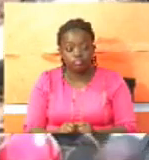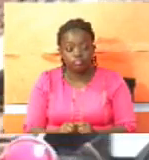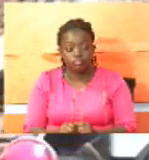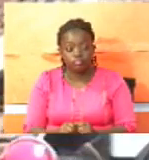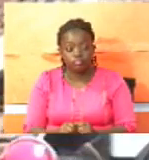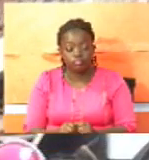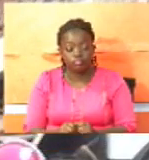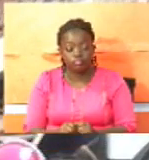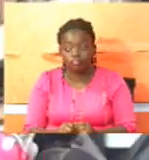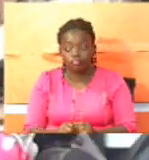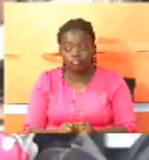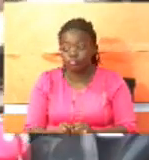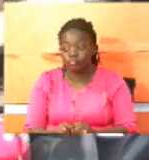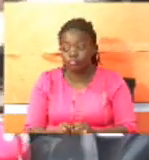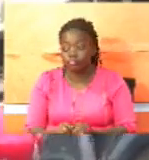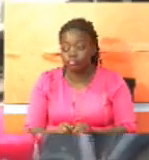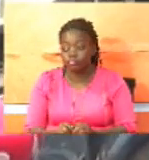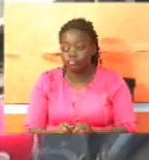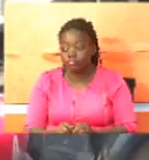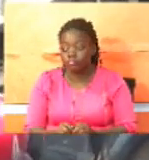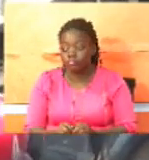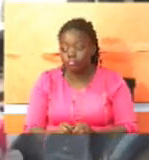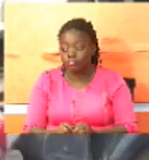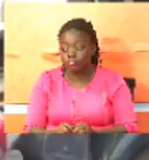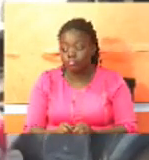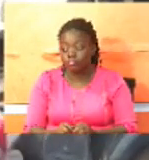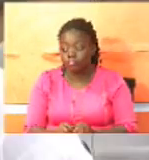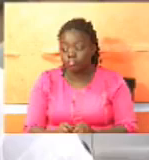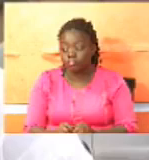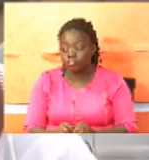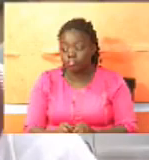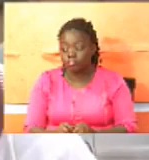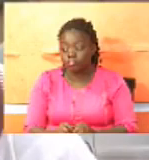wali kabira ddala wali buli kiseera